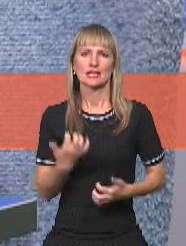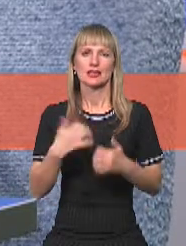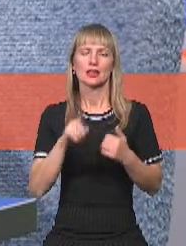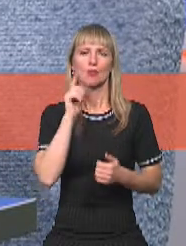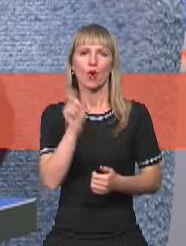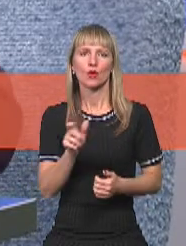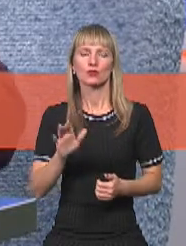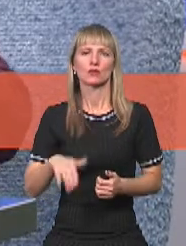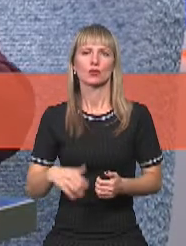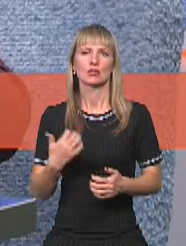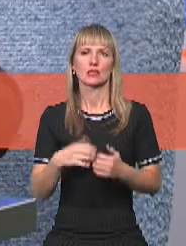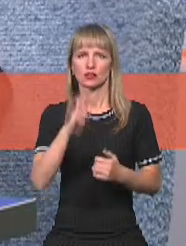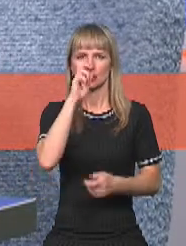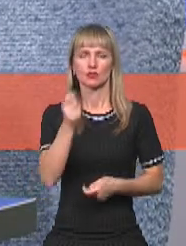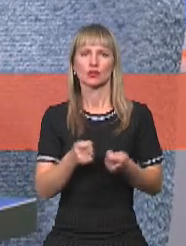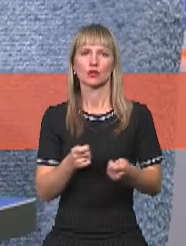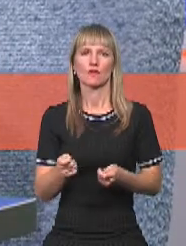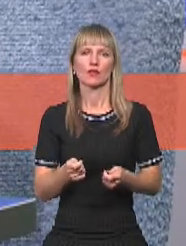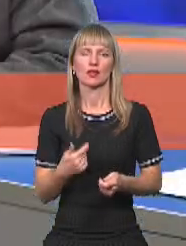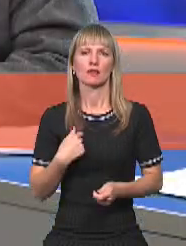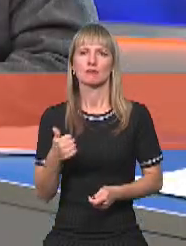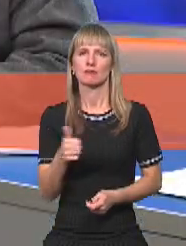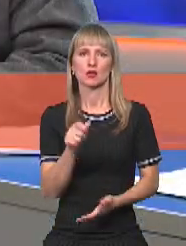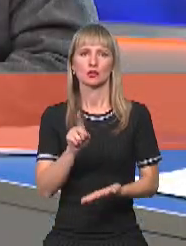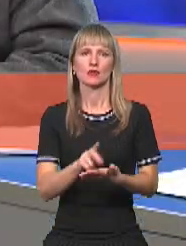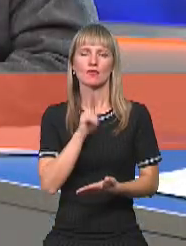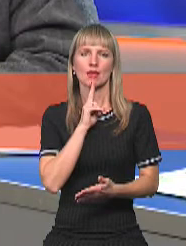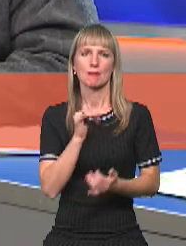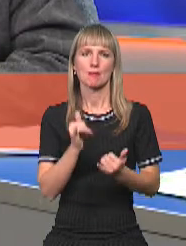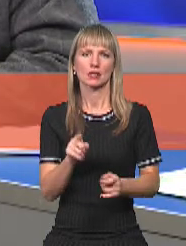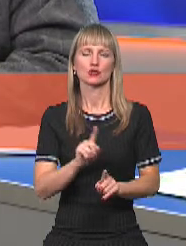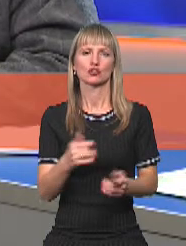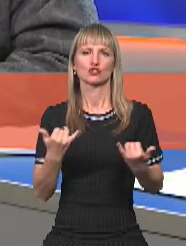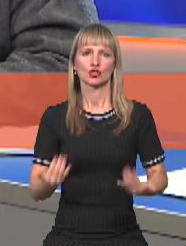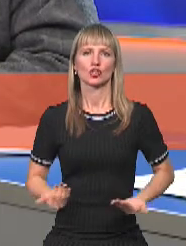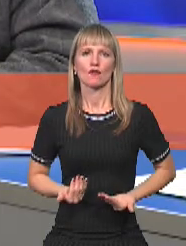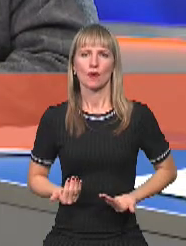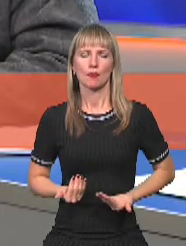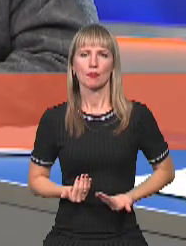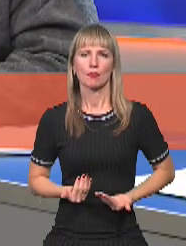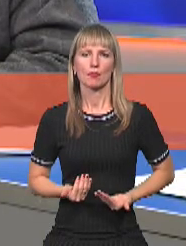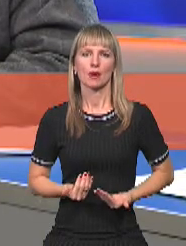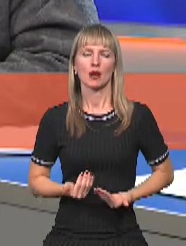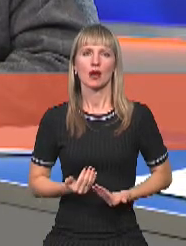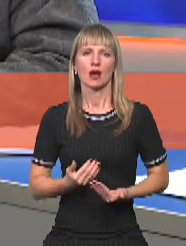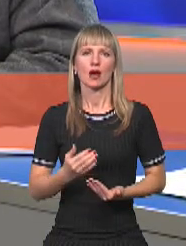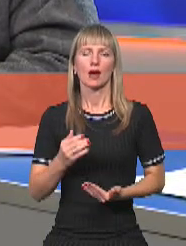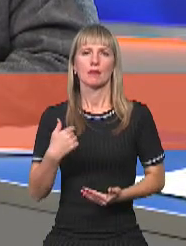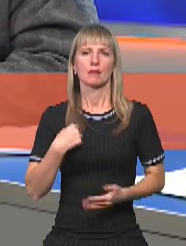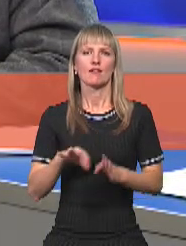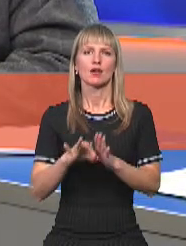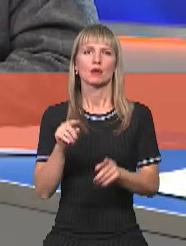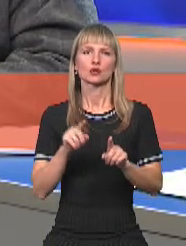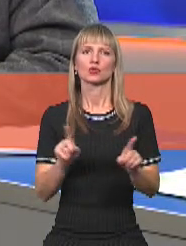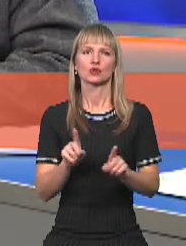політиків, державних чиновників і службовців? Во-первых, ми повинні обратити внимание на те, що зараз ми живемо антропоцентристськи. Тобто ми вибираємо